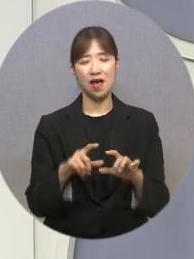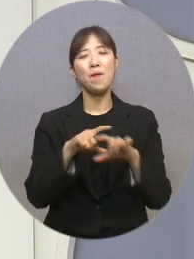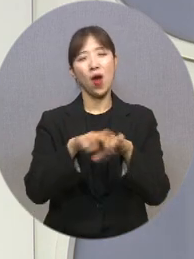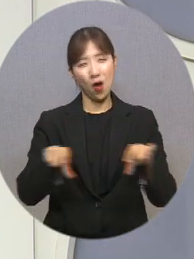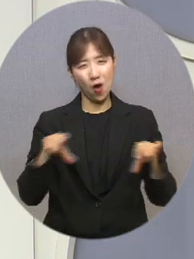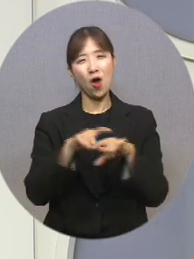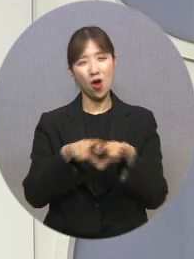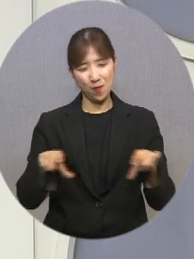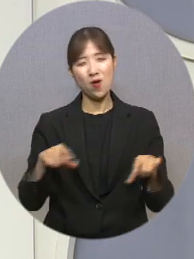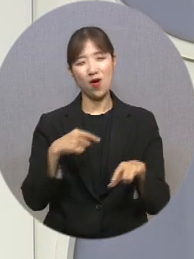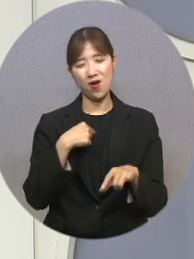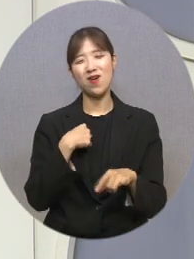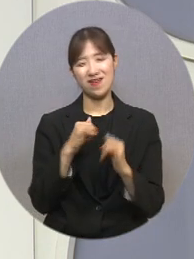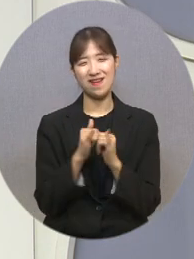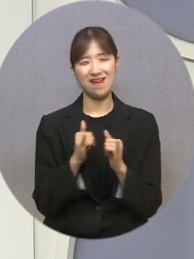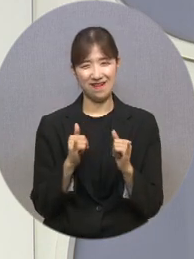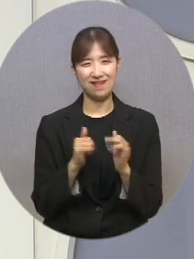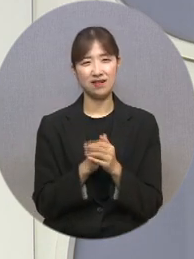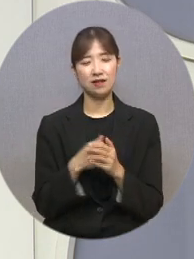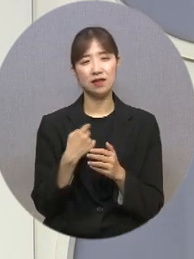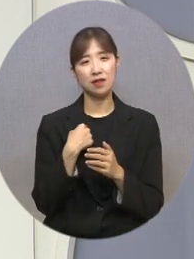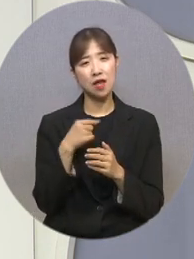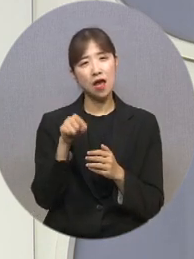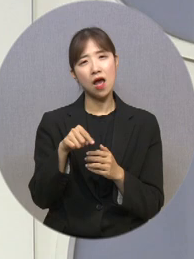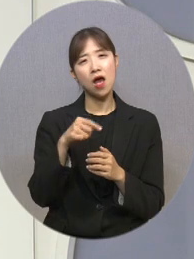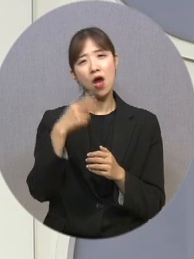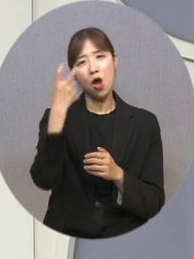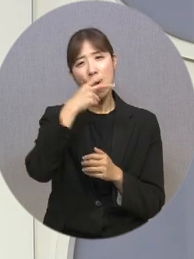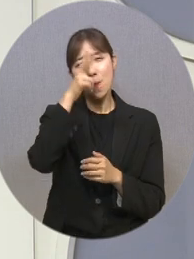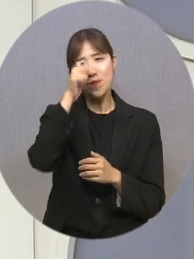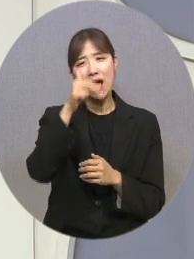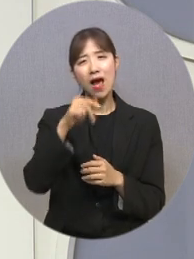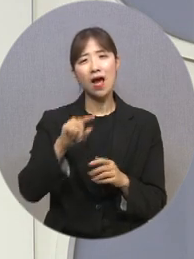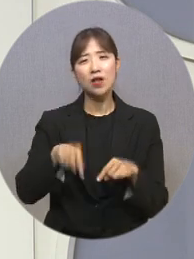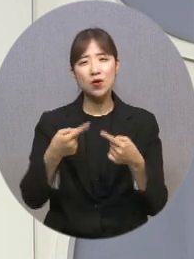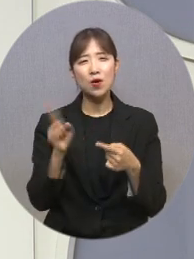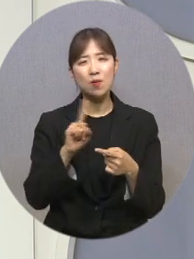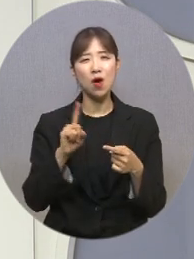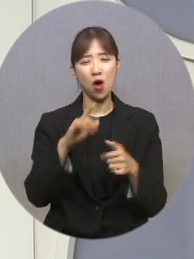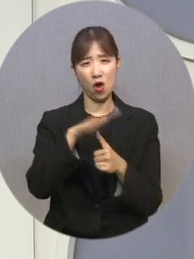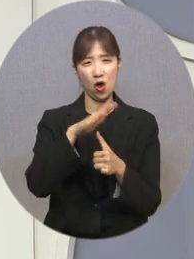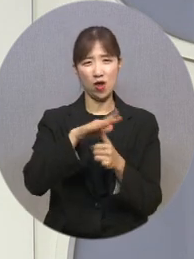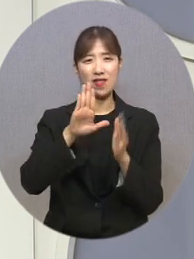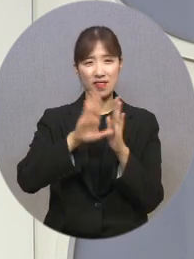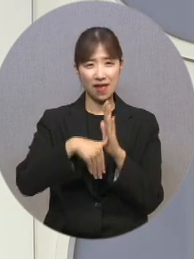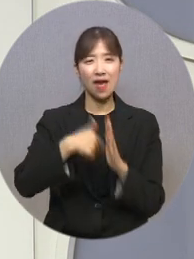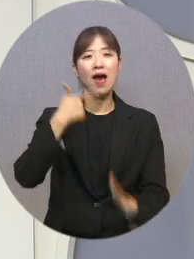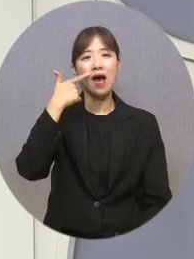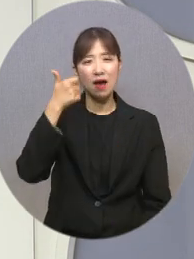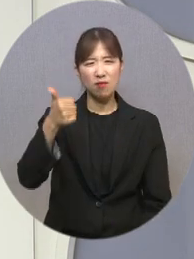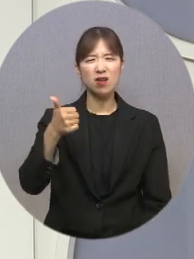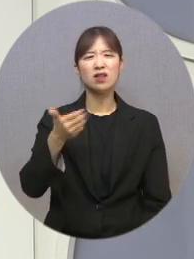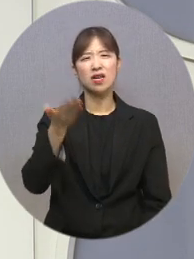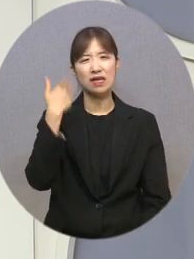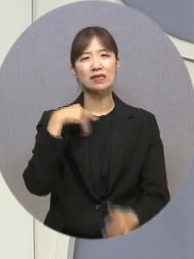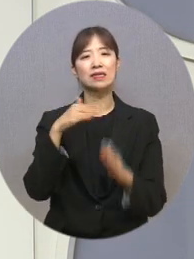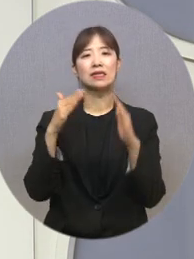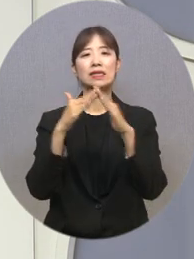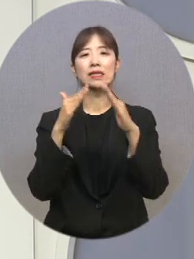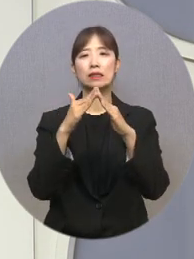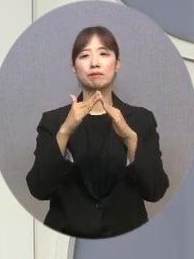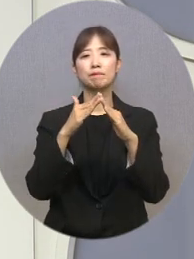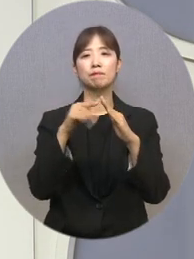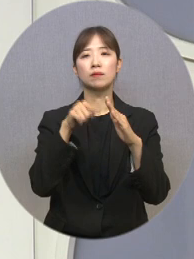명이고요. 제가 검사가 된 거는 이제 역설적으로 얘기하면 제가 어렸을 때 아버지께서 사기를 당하죠. 집안채